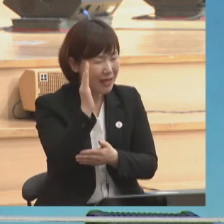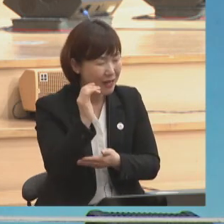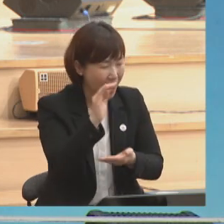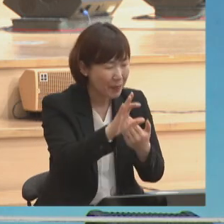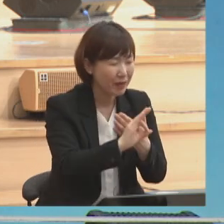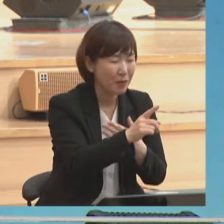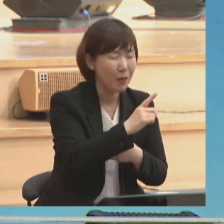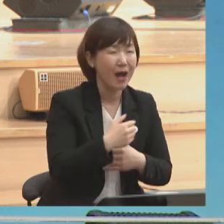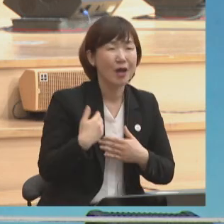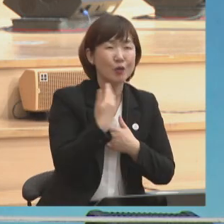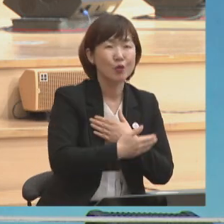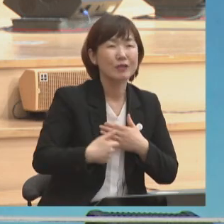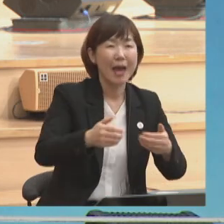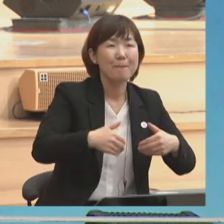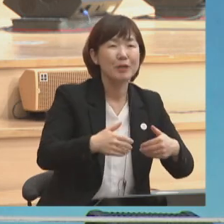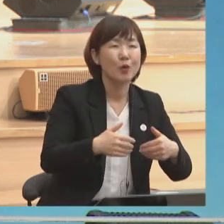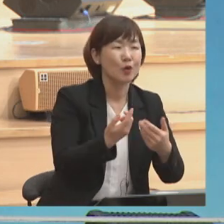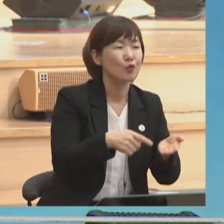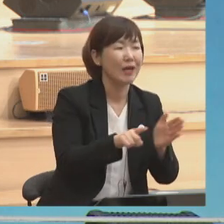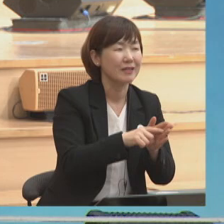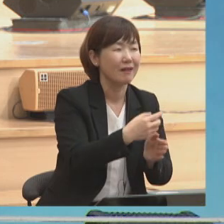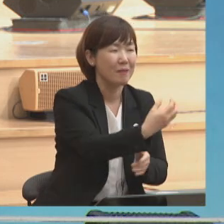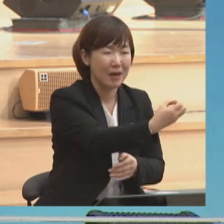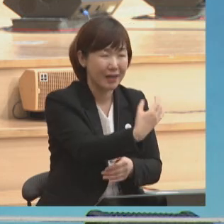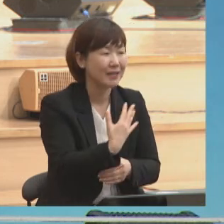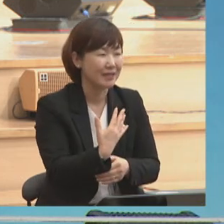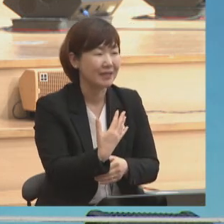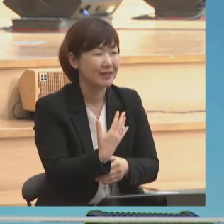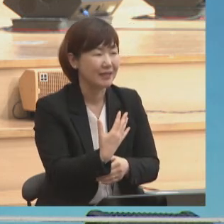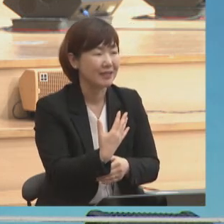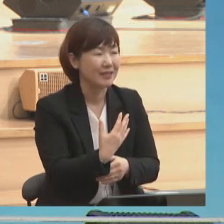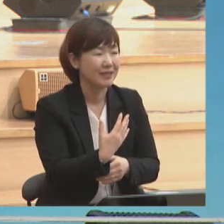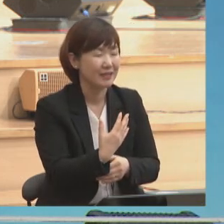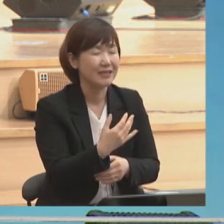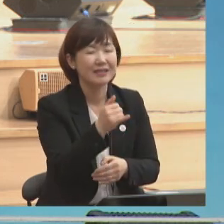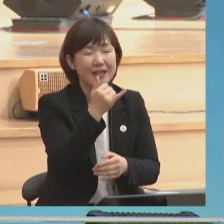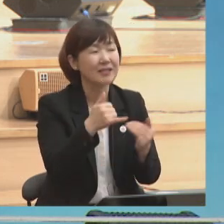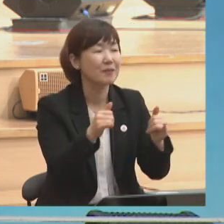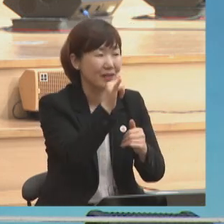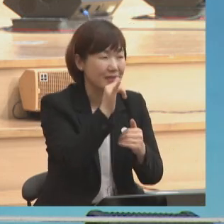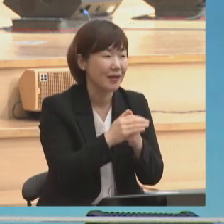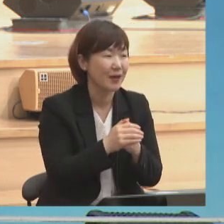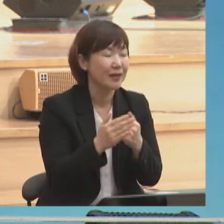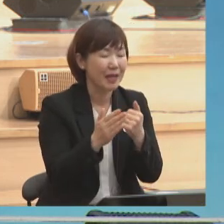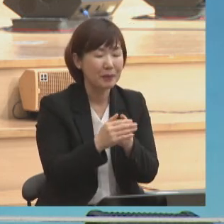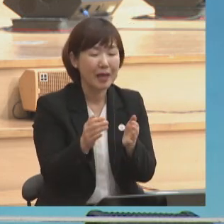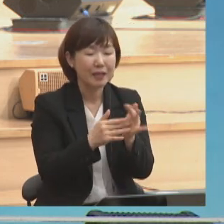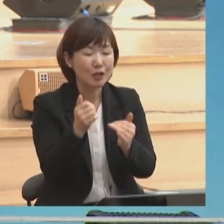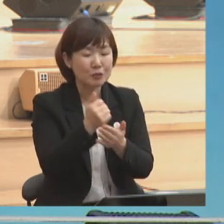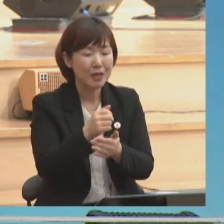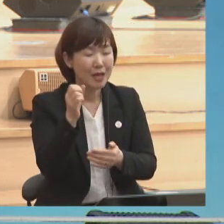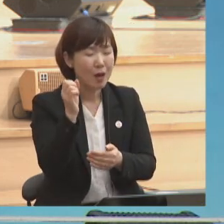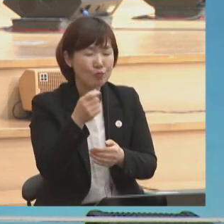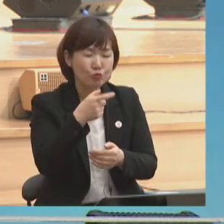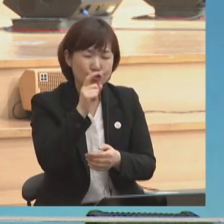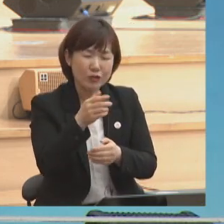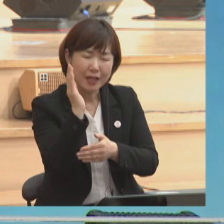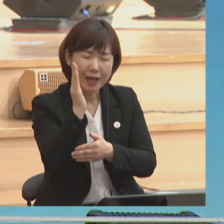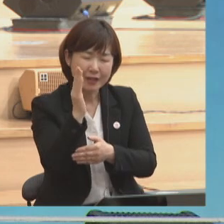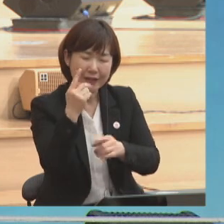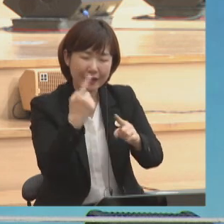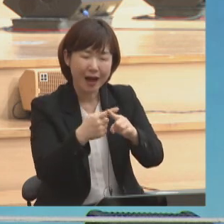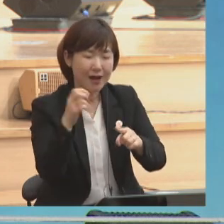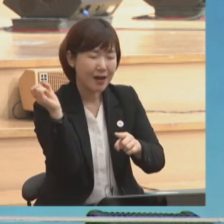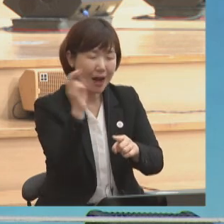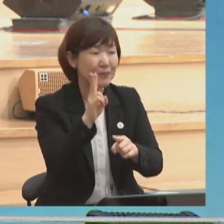육적으로 해석하는 그런 사람들을 만나죠. 그러니까 예수님이 갑자기 물 얘기를 하다가 대화의 방향을 바꿉니다. 어떻게